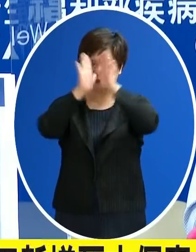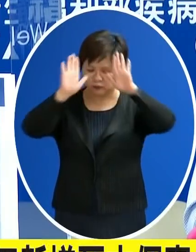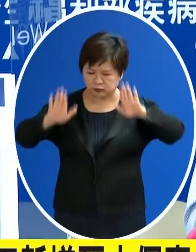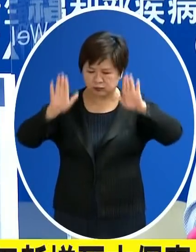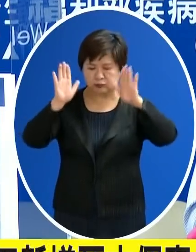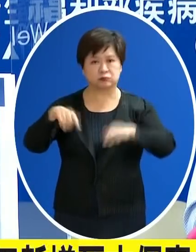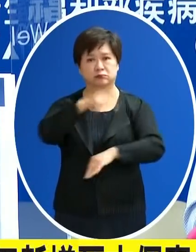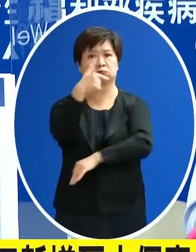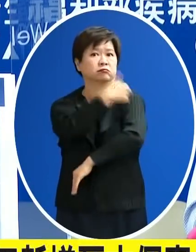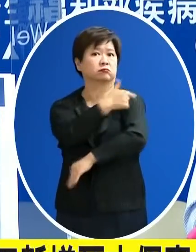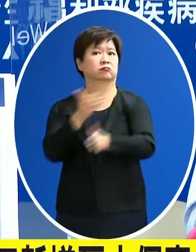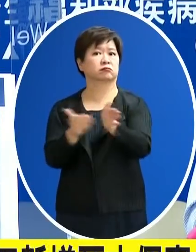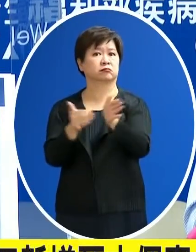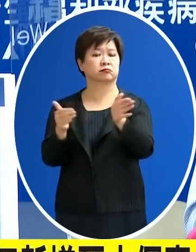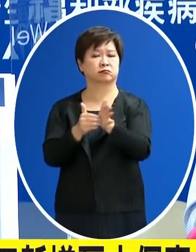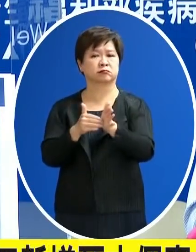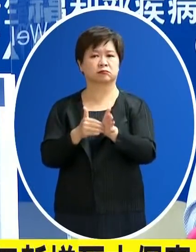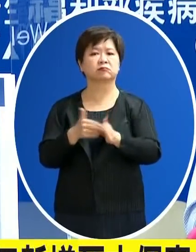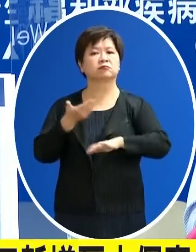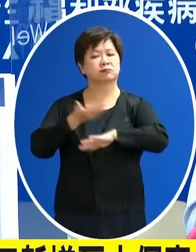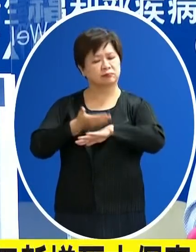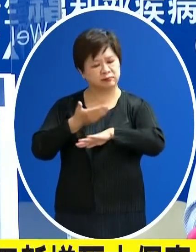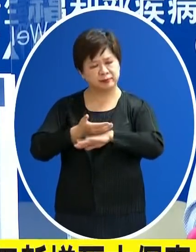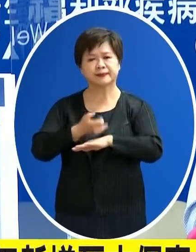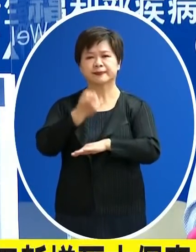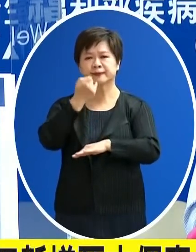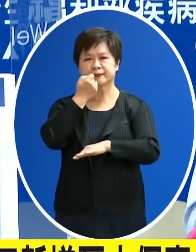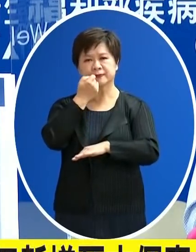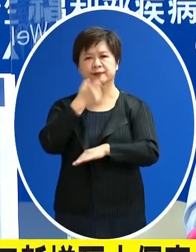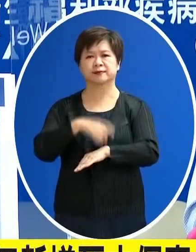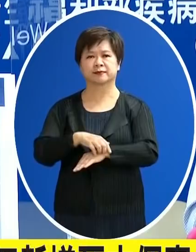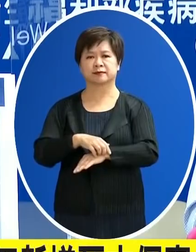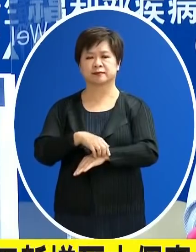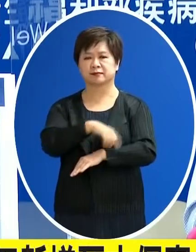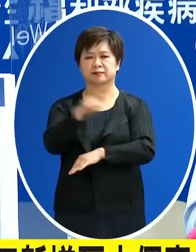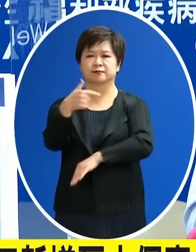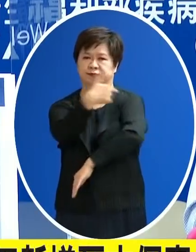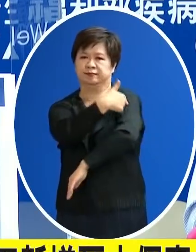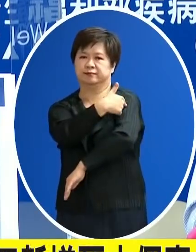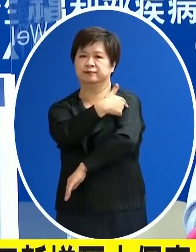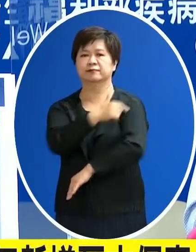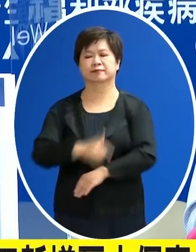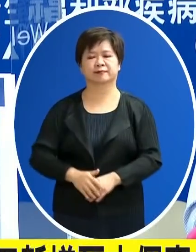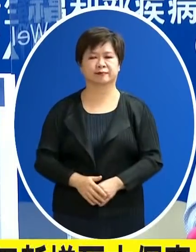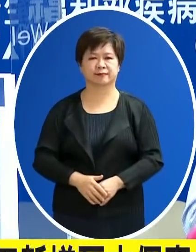使用哈，所以没有这问题哈，请哈我们的朋友们大家放心。